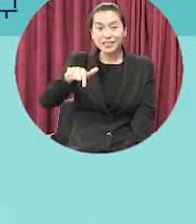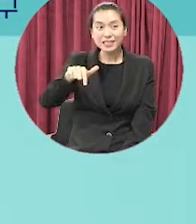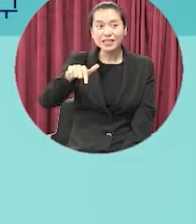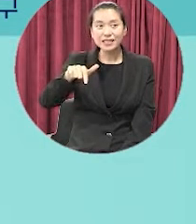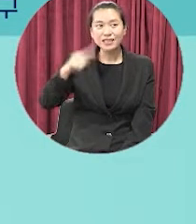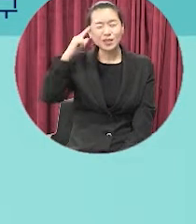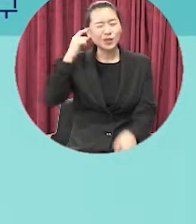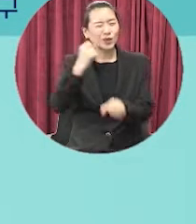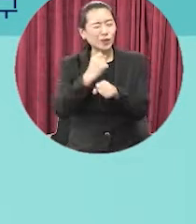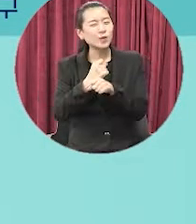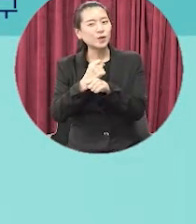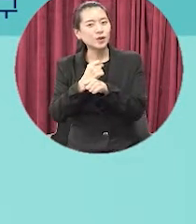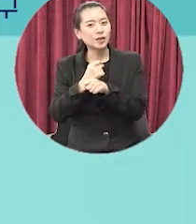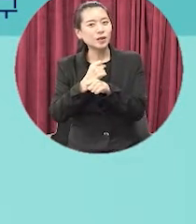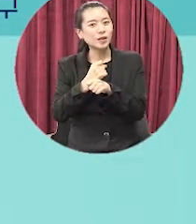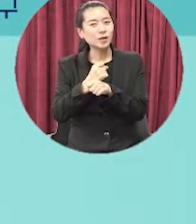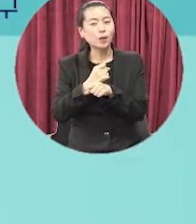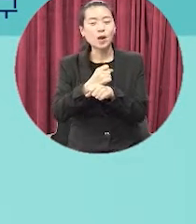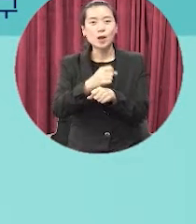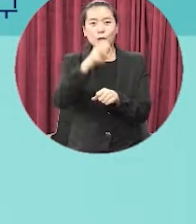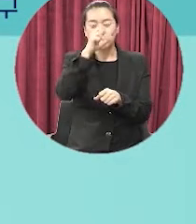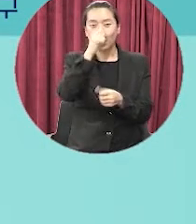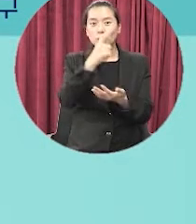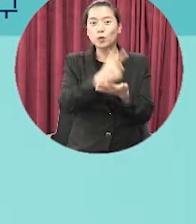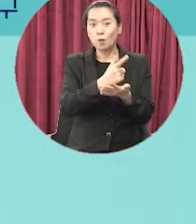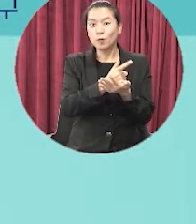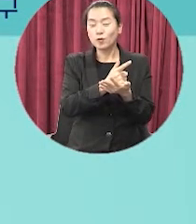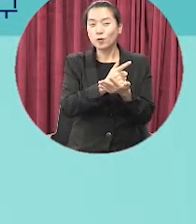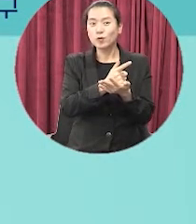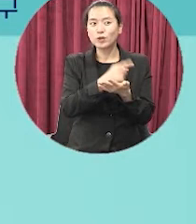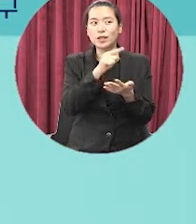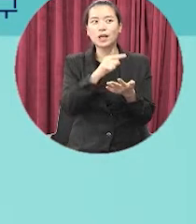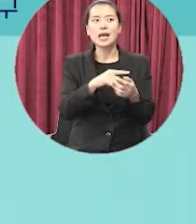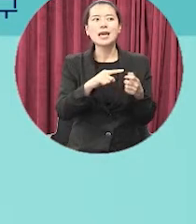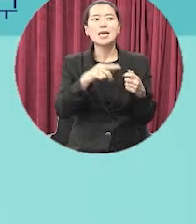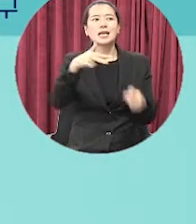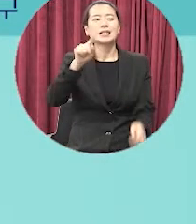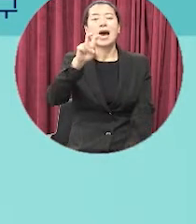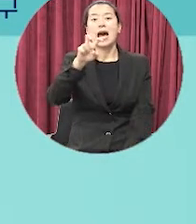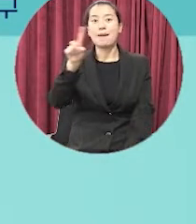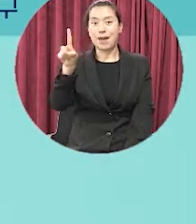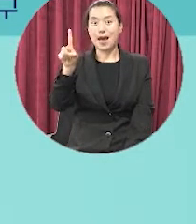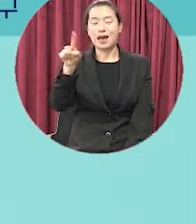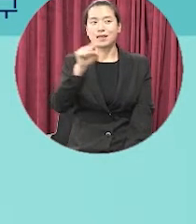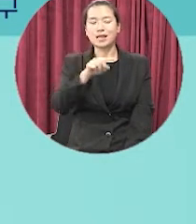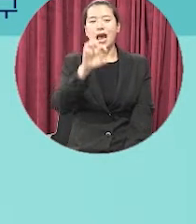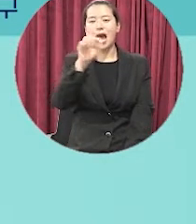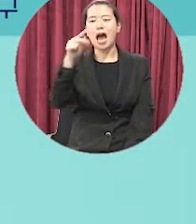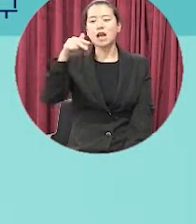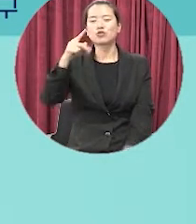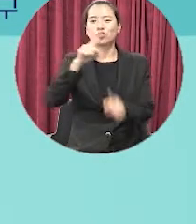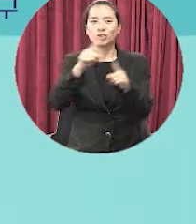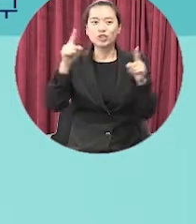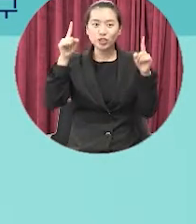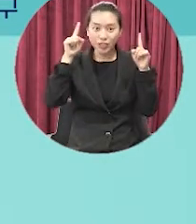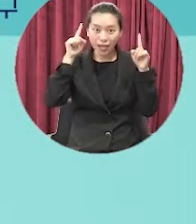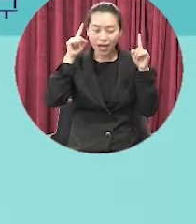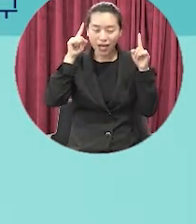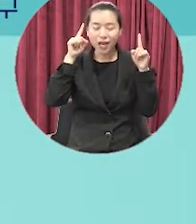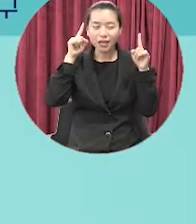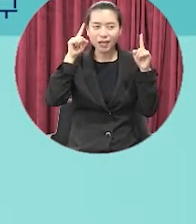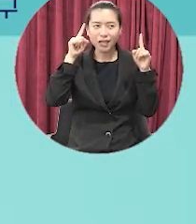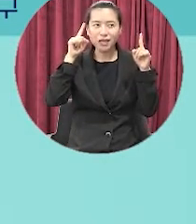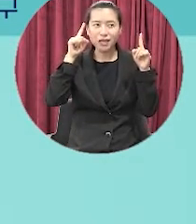기준으로는 전 세계에서 두 번째로 좋은 논문이 줘 란 3시 라든가 잡아 자만하게 또 저희 아주대 파만 저희 그룹에서 된건데